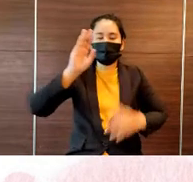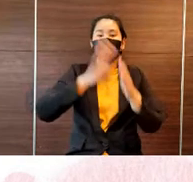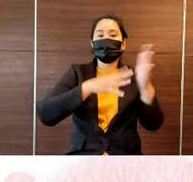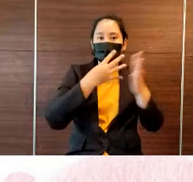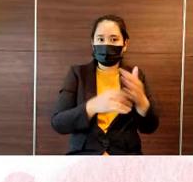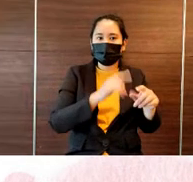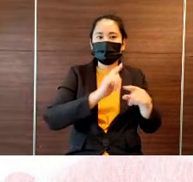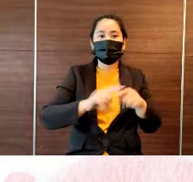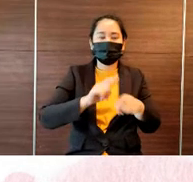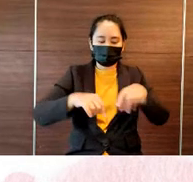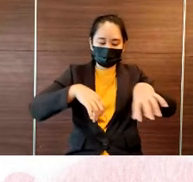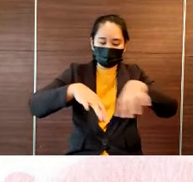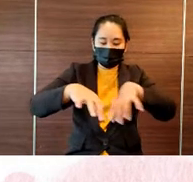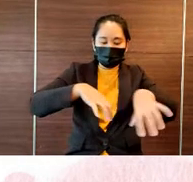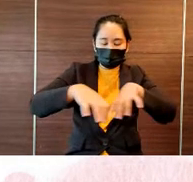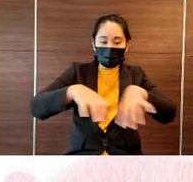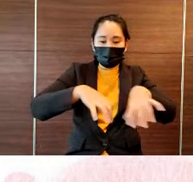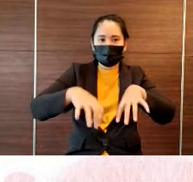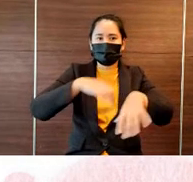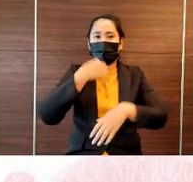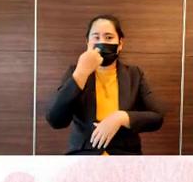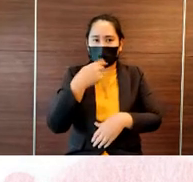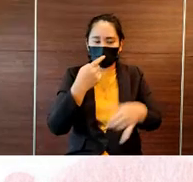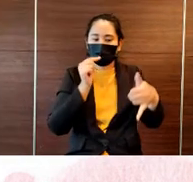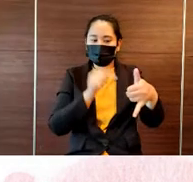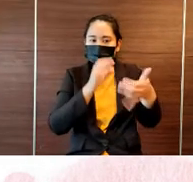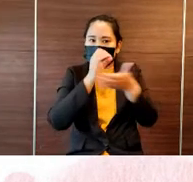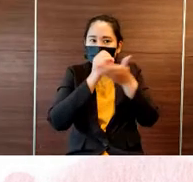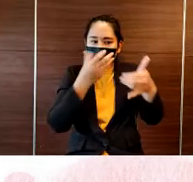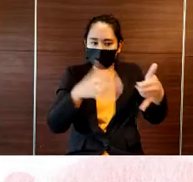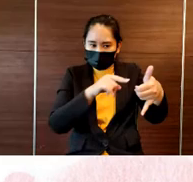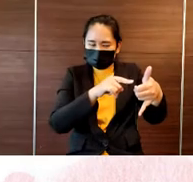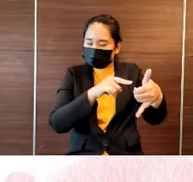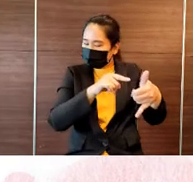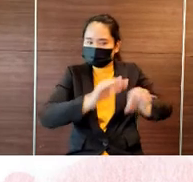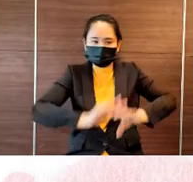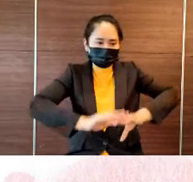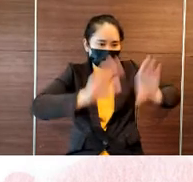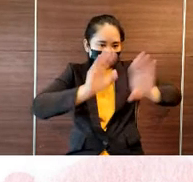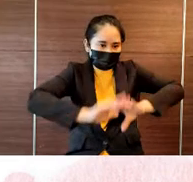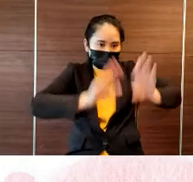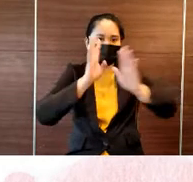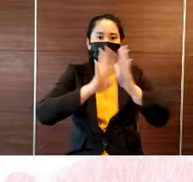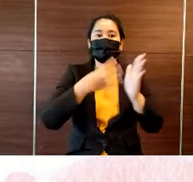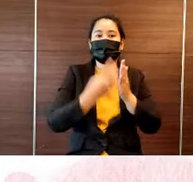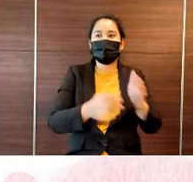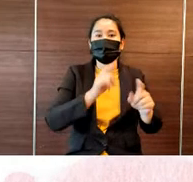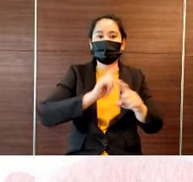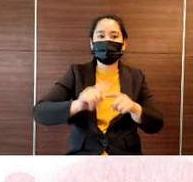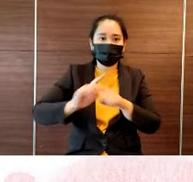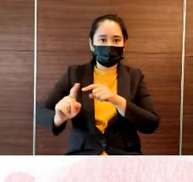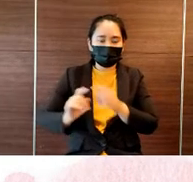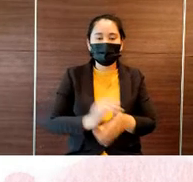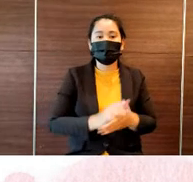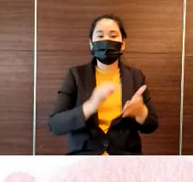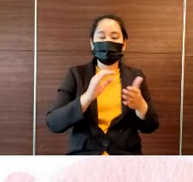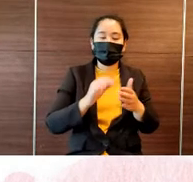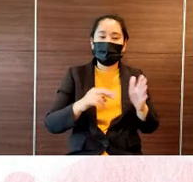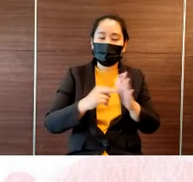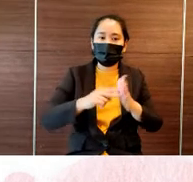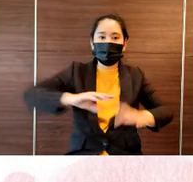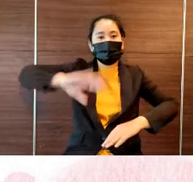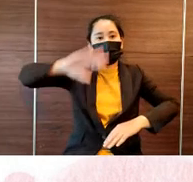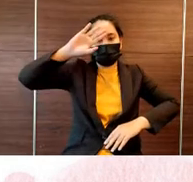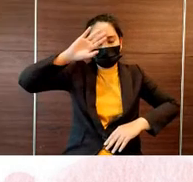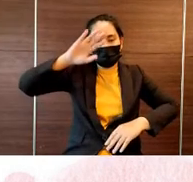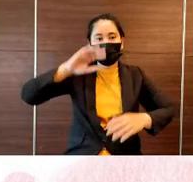ที่มุ่งเป้าที่จะจัดการเอาคนที่เสพเนี่ยให้เลิกใช้ยาเสพติดด้วยหลายๆมาตรการนะคะผู้เสพคือผู้ป่วยการคืน